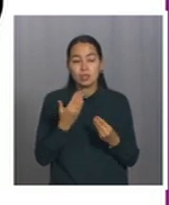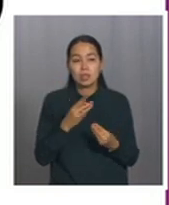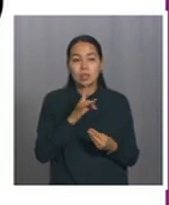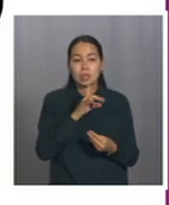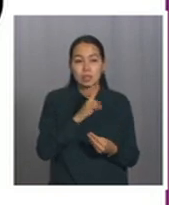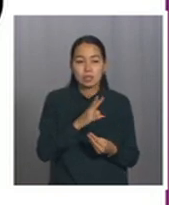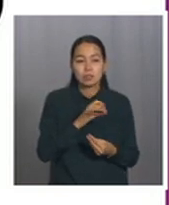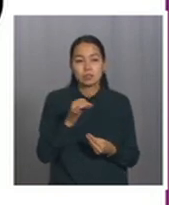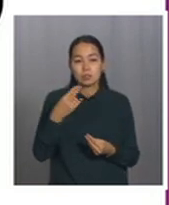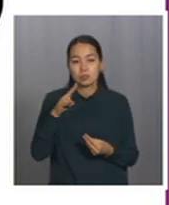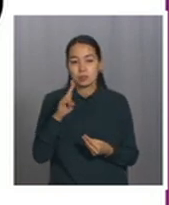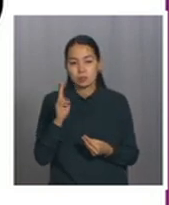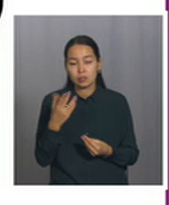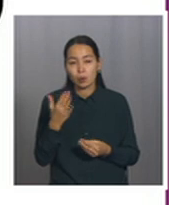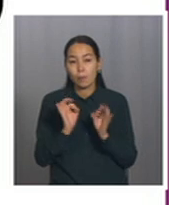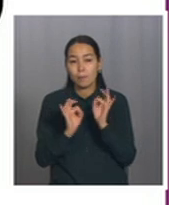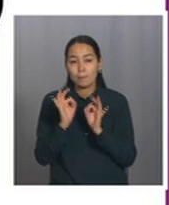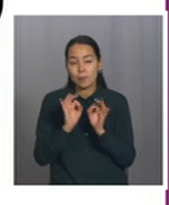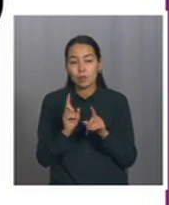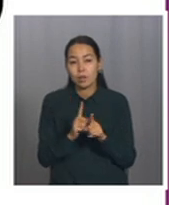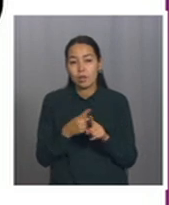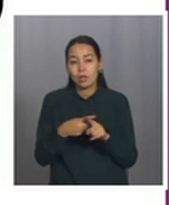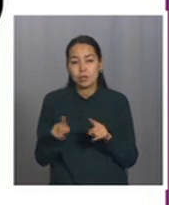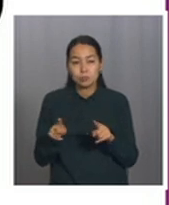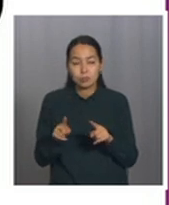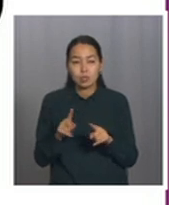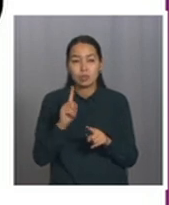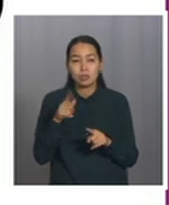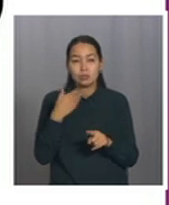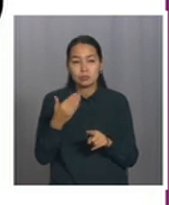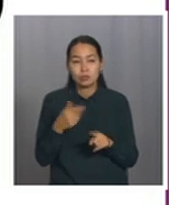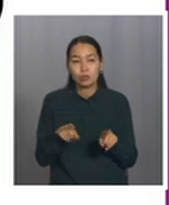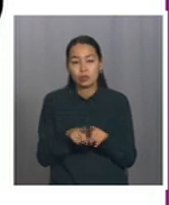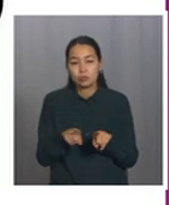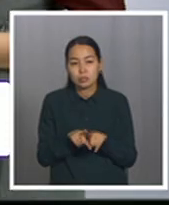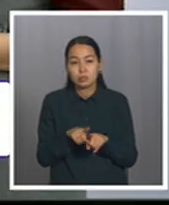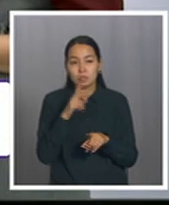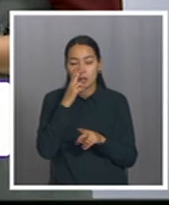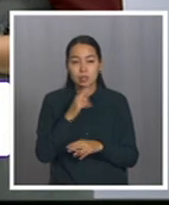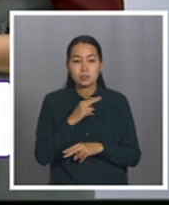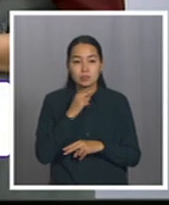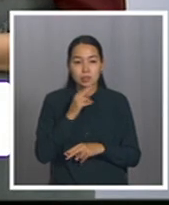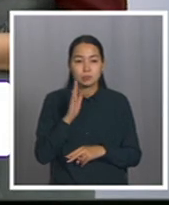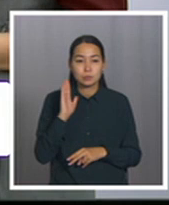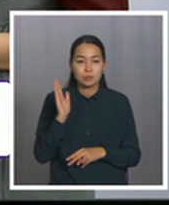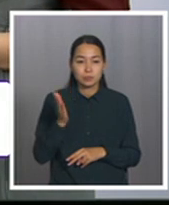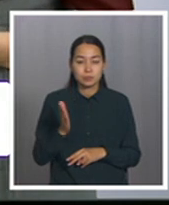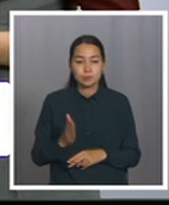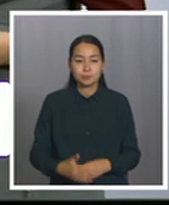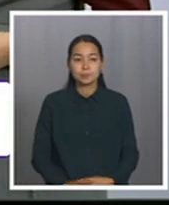жана ДНК молекуласынын айырмашылыктарын жана оксостуктарын караштыратын болабыз.